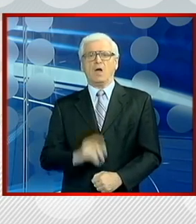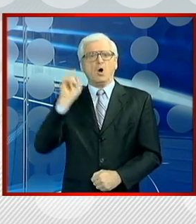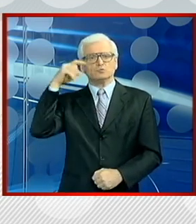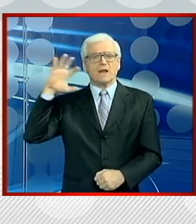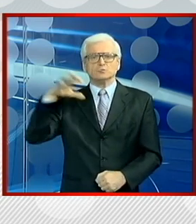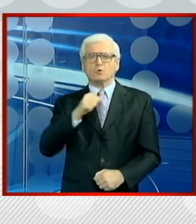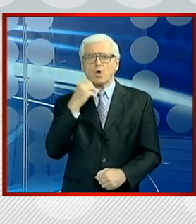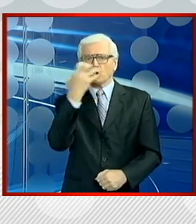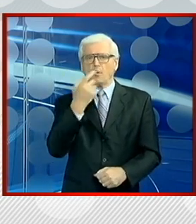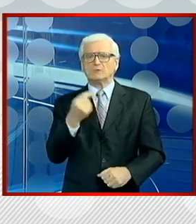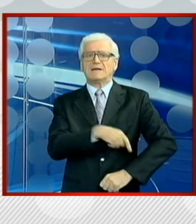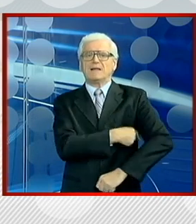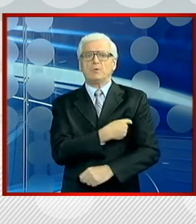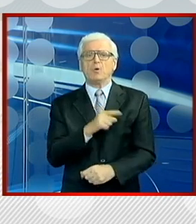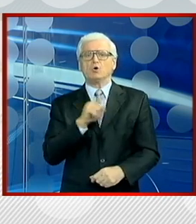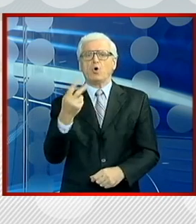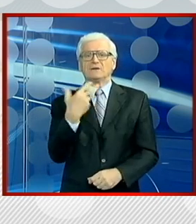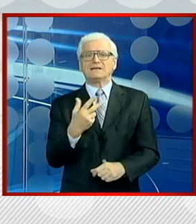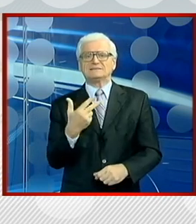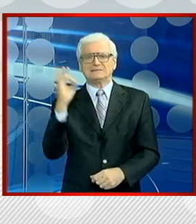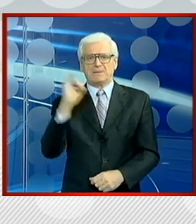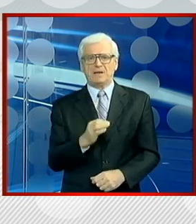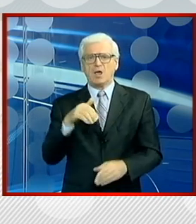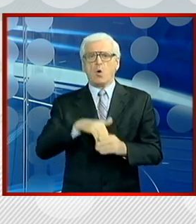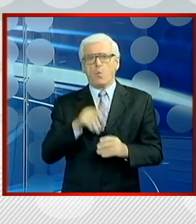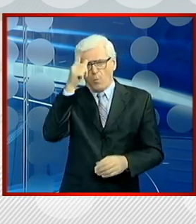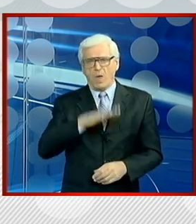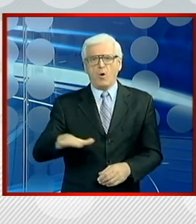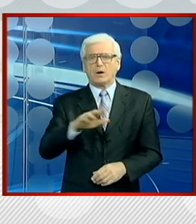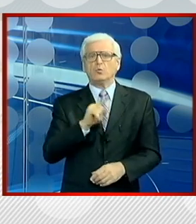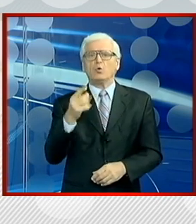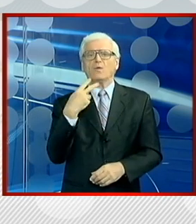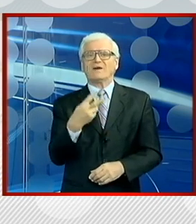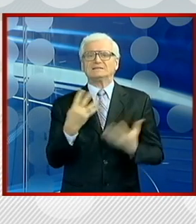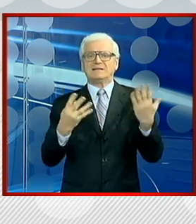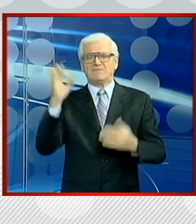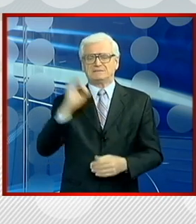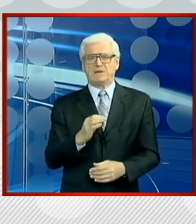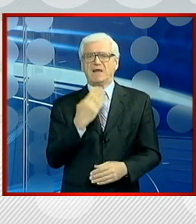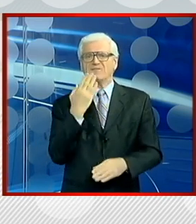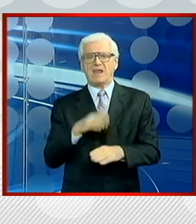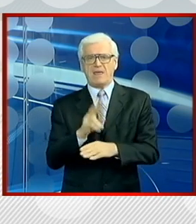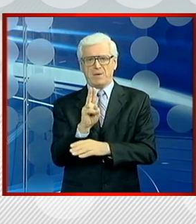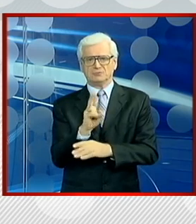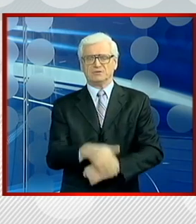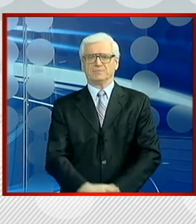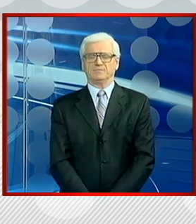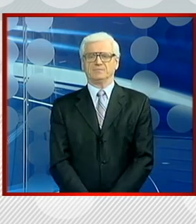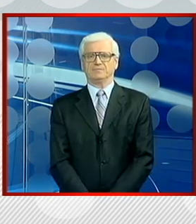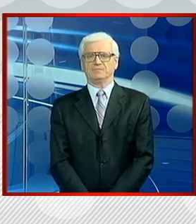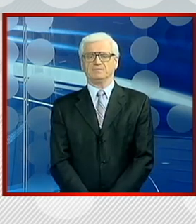Vreme sutra sunčano i toplo sa temperaturama do 30 stepeni, u Beogradu do 29 stepeni.